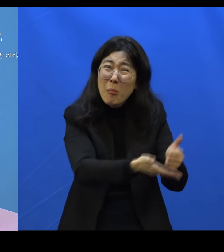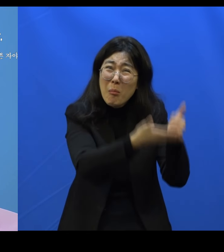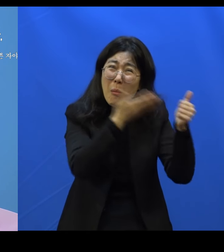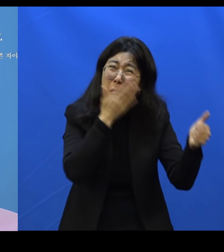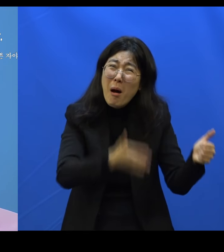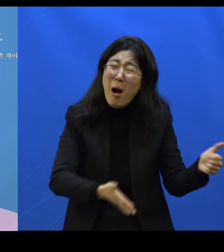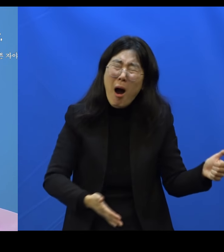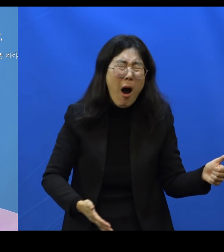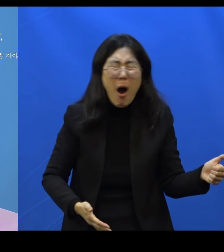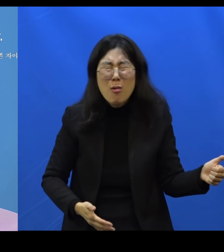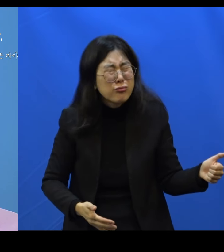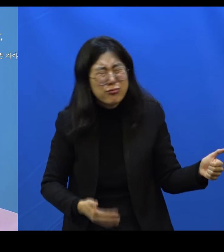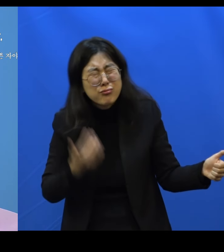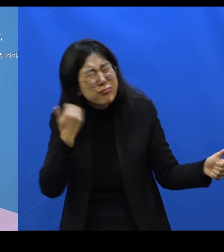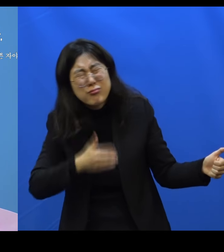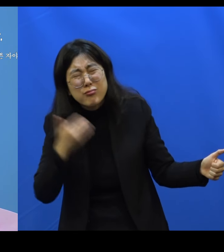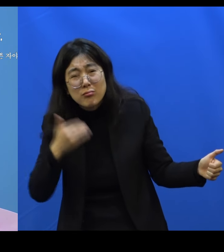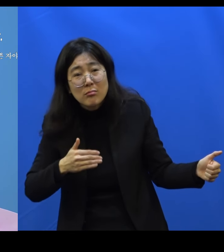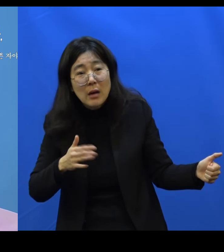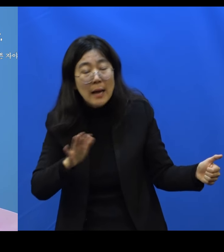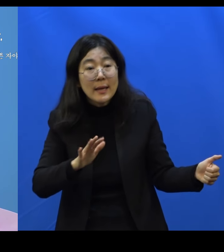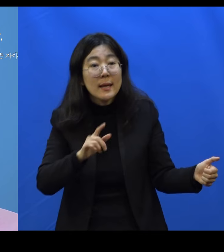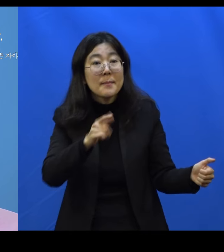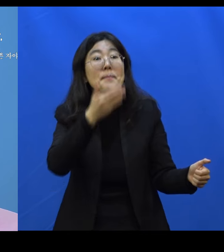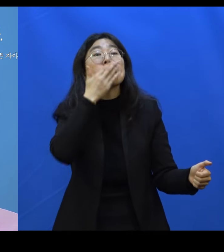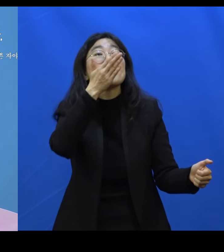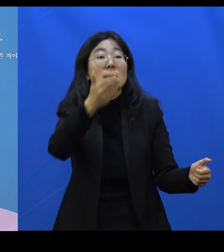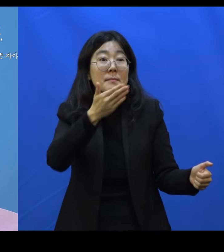이게 뭐예요? 나 중심에서 이웃 중심으로,